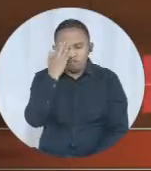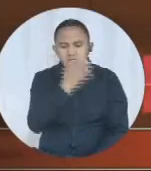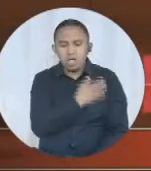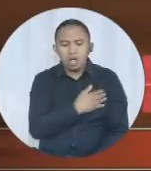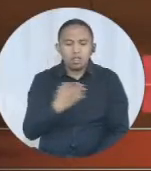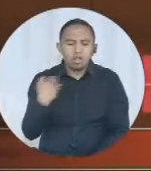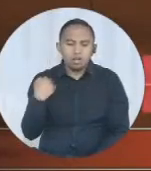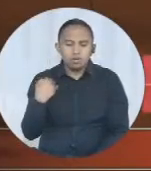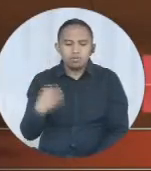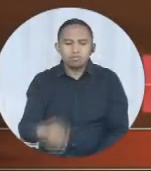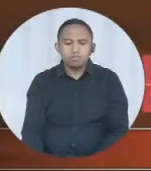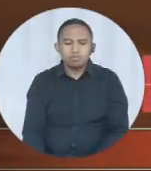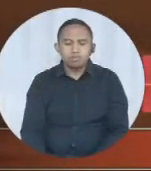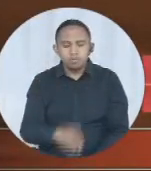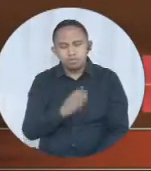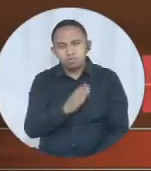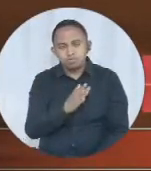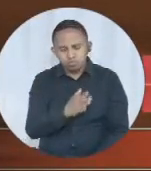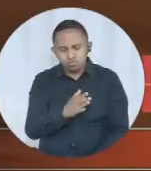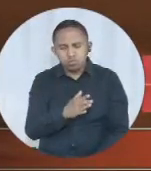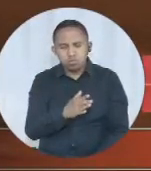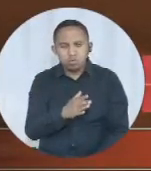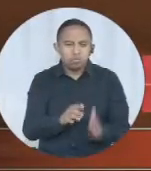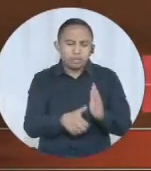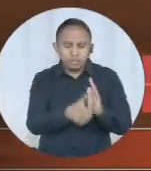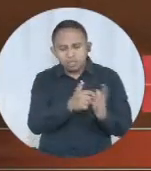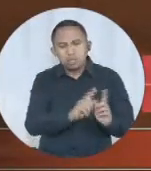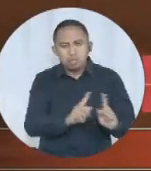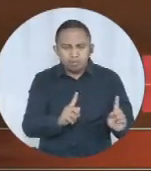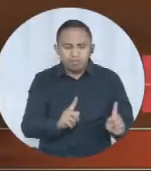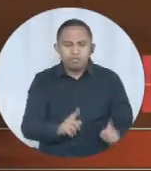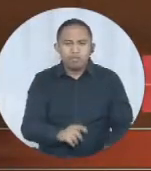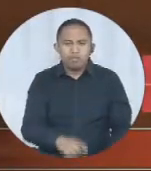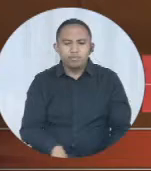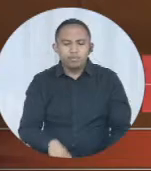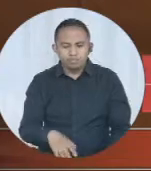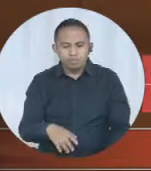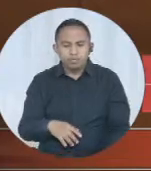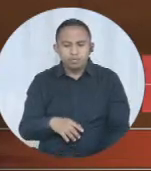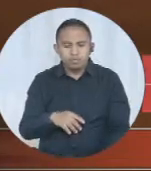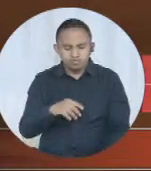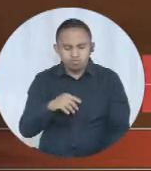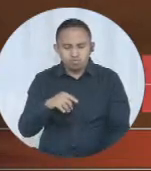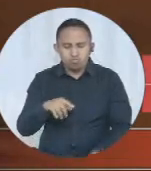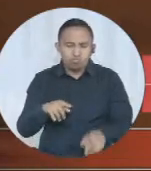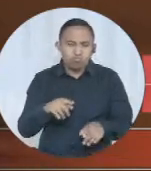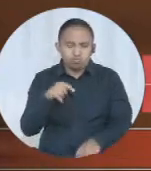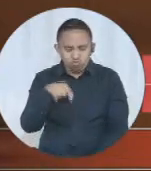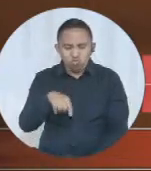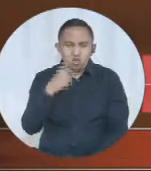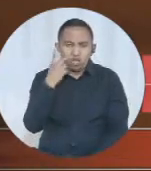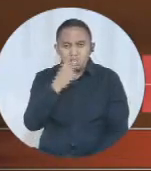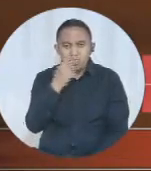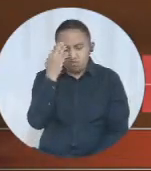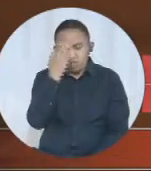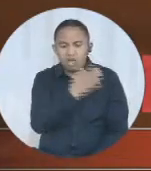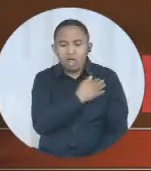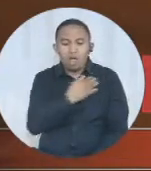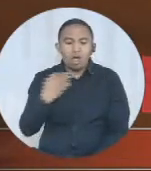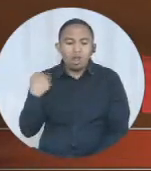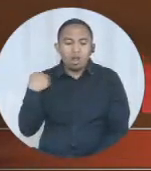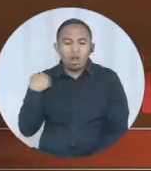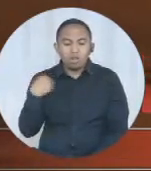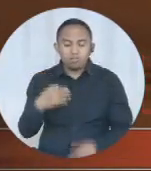fobe ny avy amin'ny governemanta midika aminay izao a fa vonona ny fitondram-panjakana hanosika